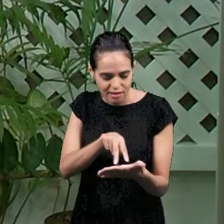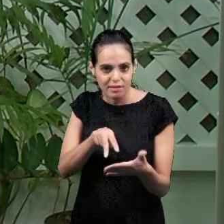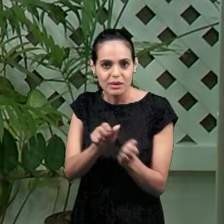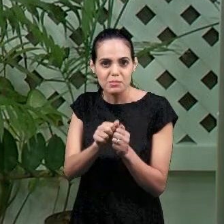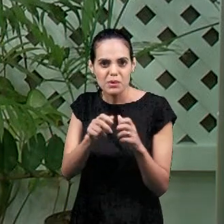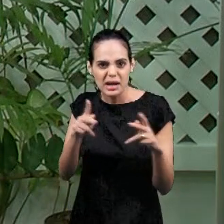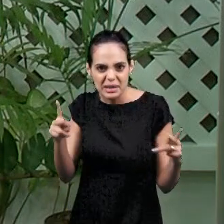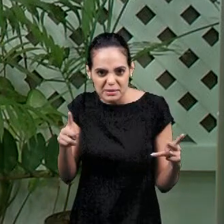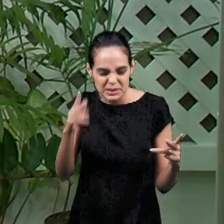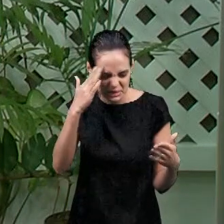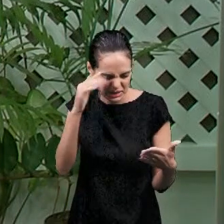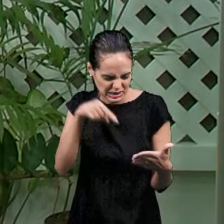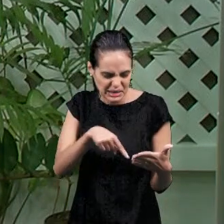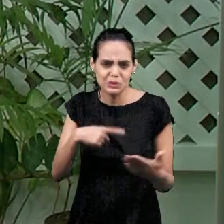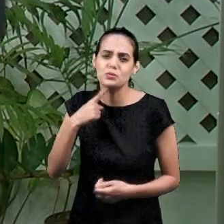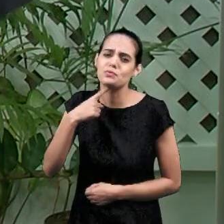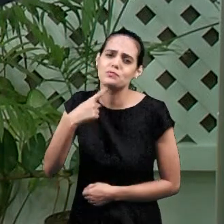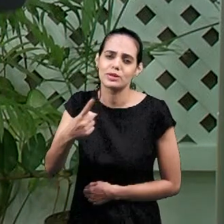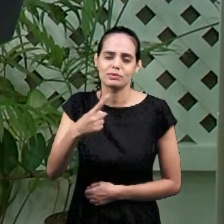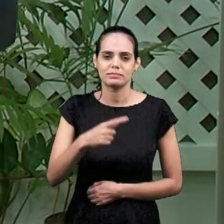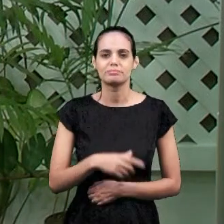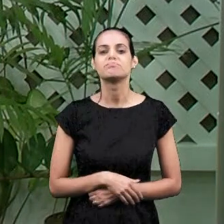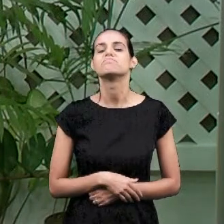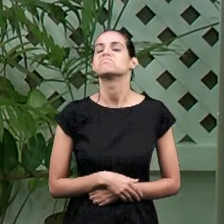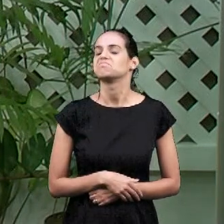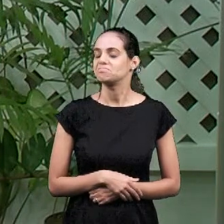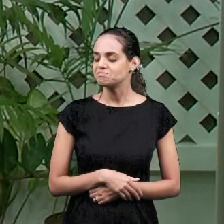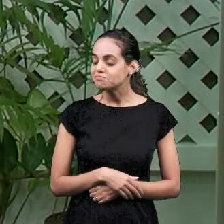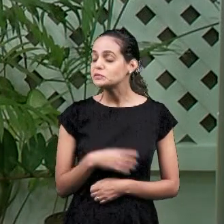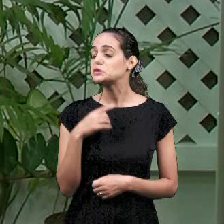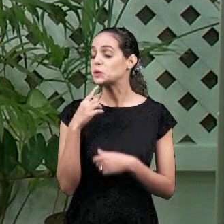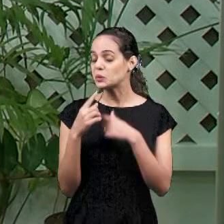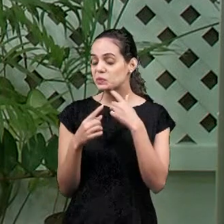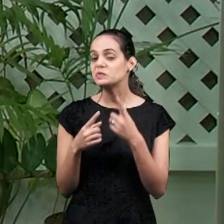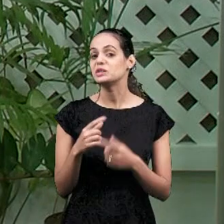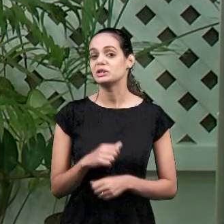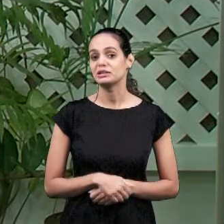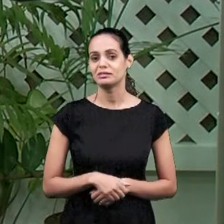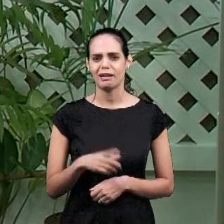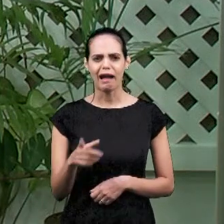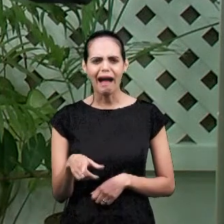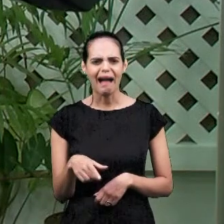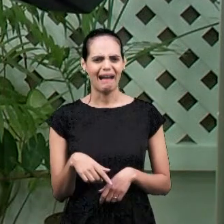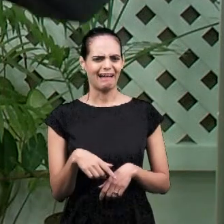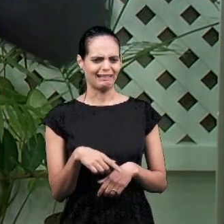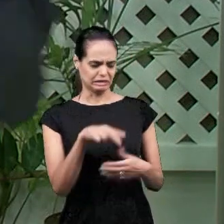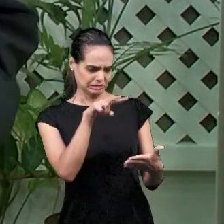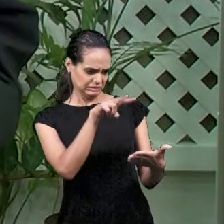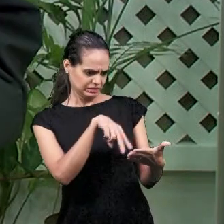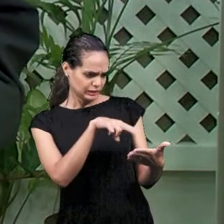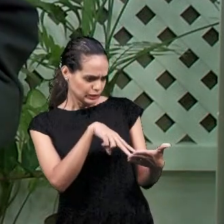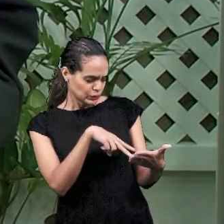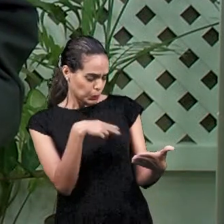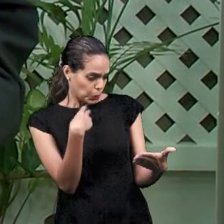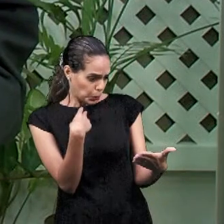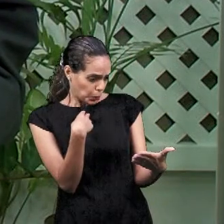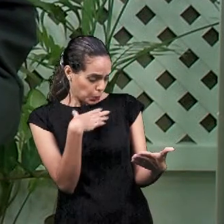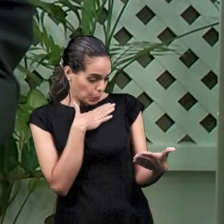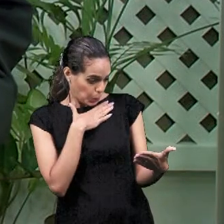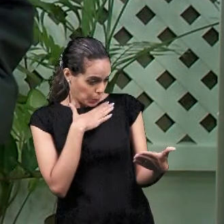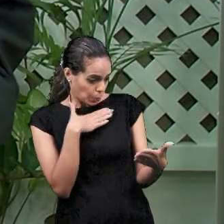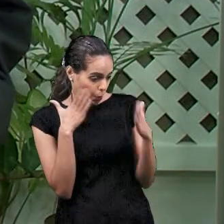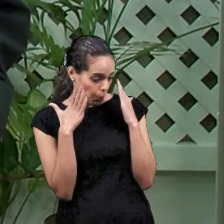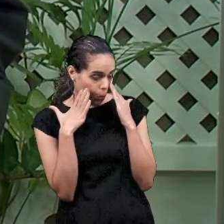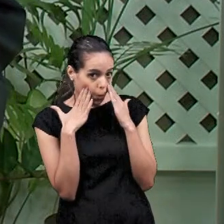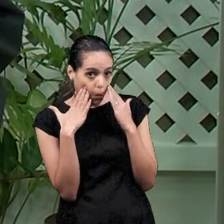humain puisse entrer dans l'Apocalypse. Sans révélation, j'en doute fort. Et il peut faire des inventions ici, il met le tête avec